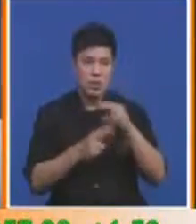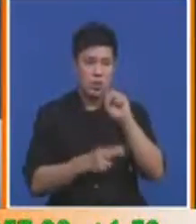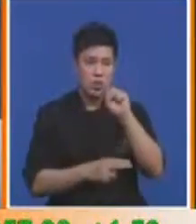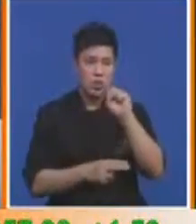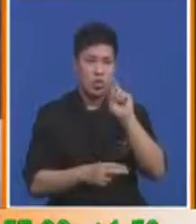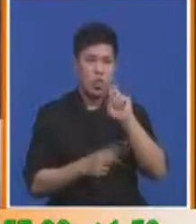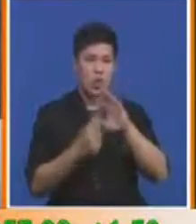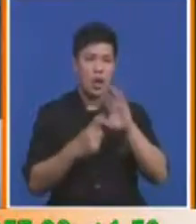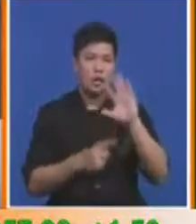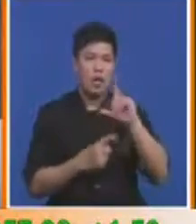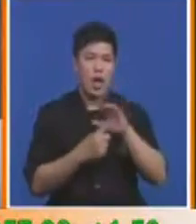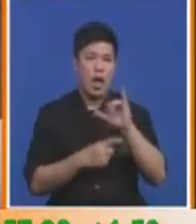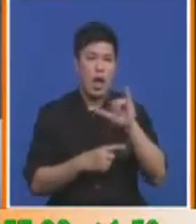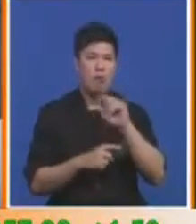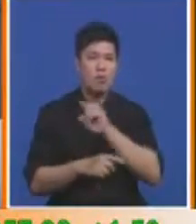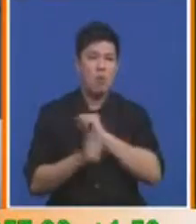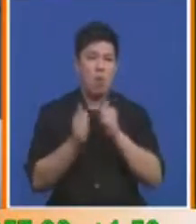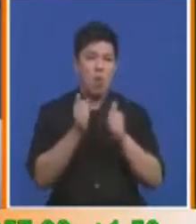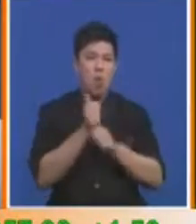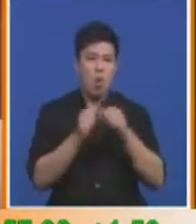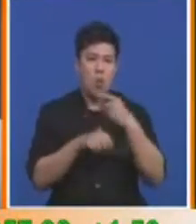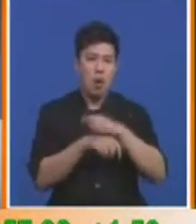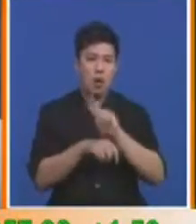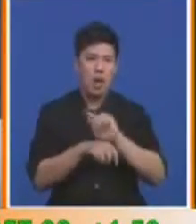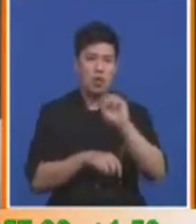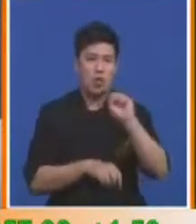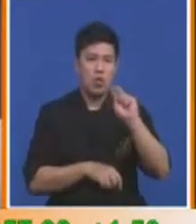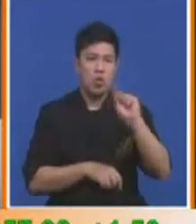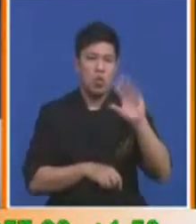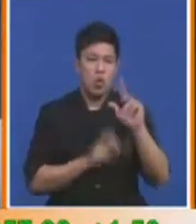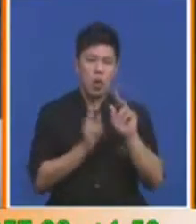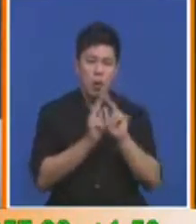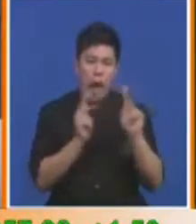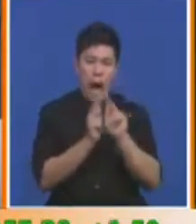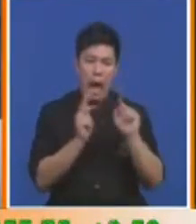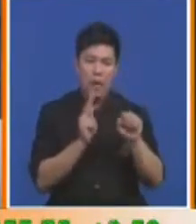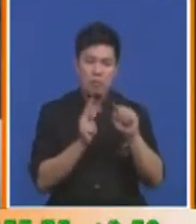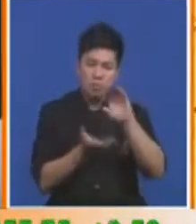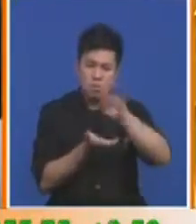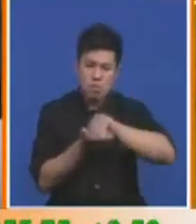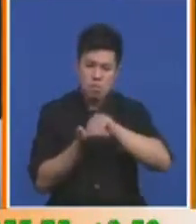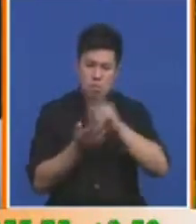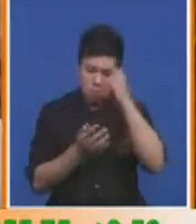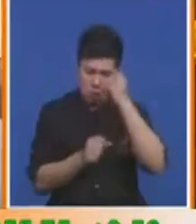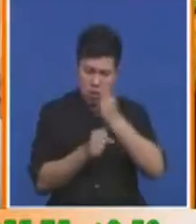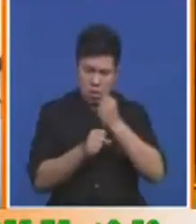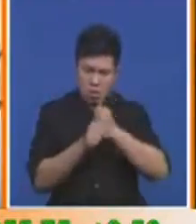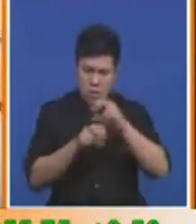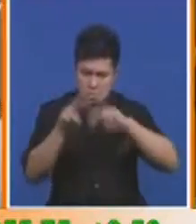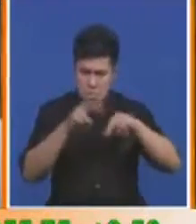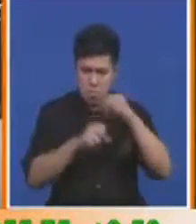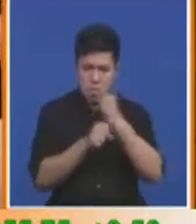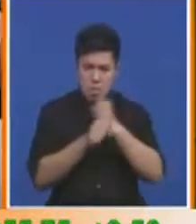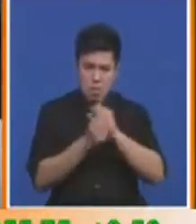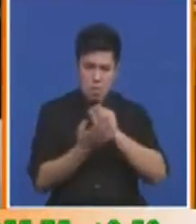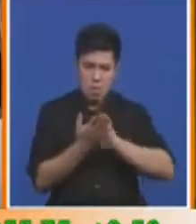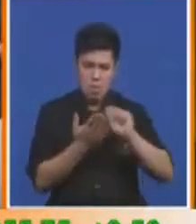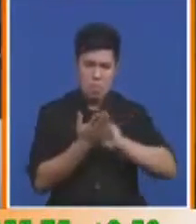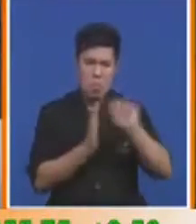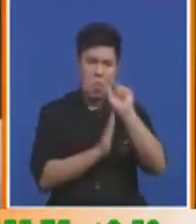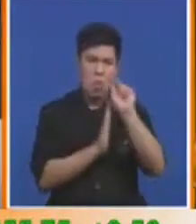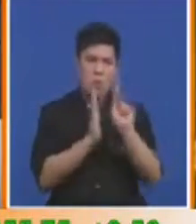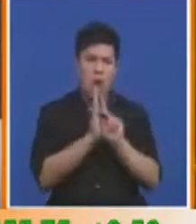ช.ในฐานะประธานคณะกรรมาธิการสามัญรวบรวมความเห็นเพื่อประกอบการพิจารณาจัดทำร่างรัฐธรรมนูญว่าจะเ